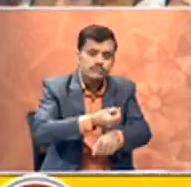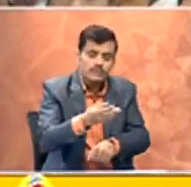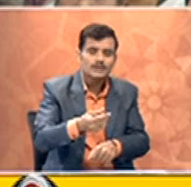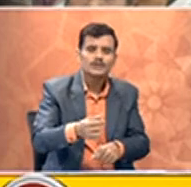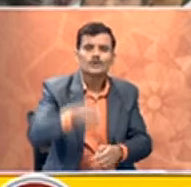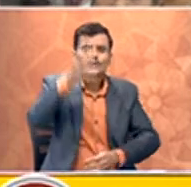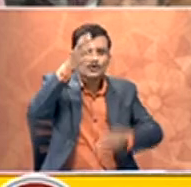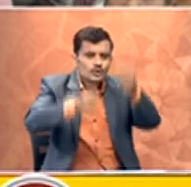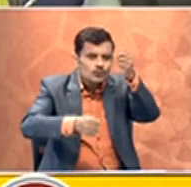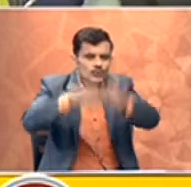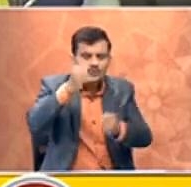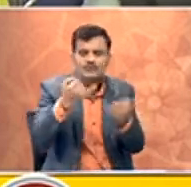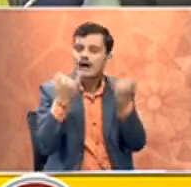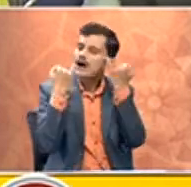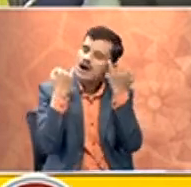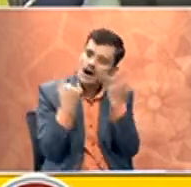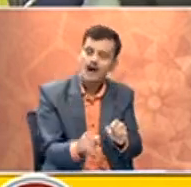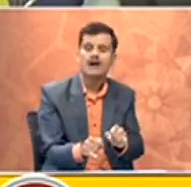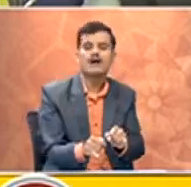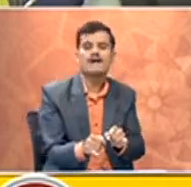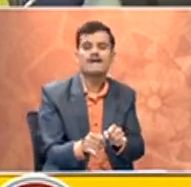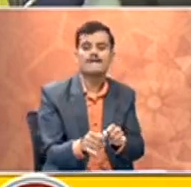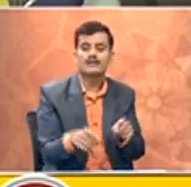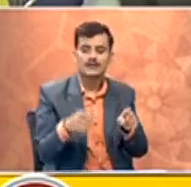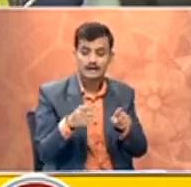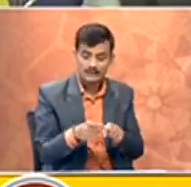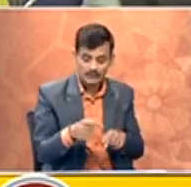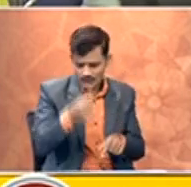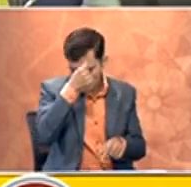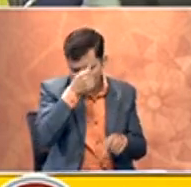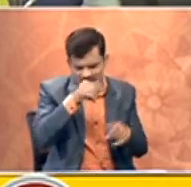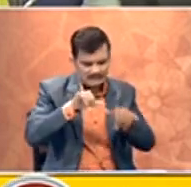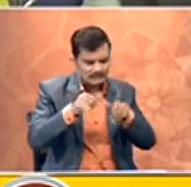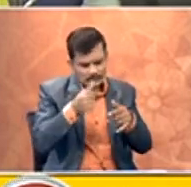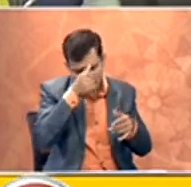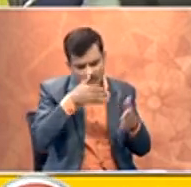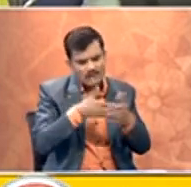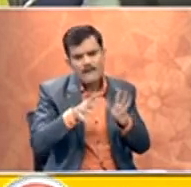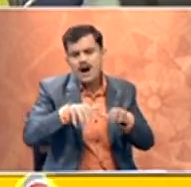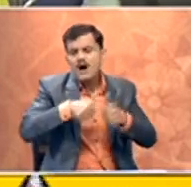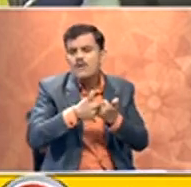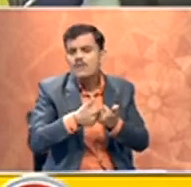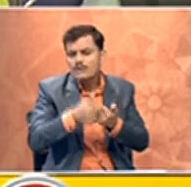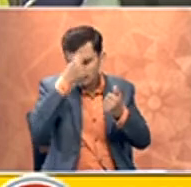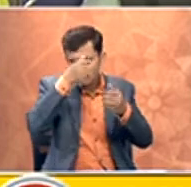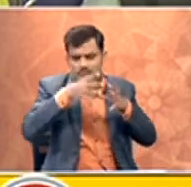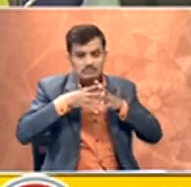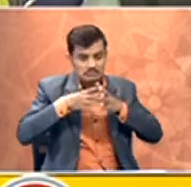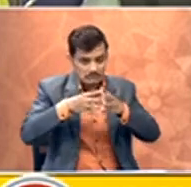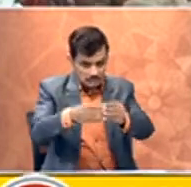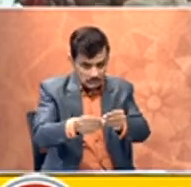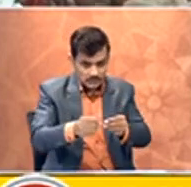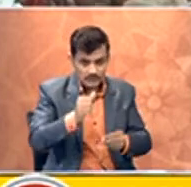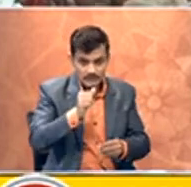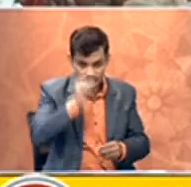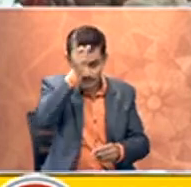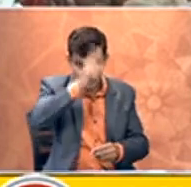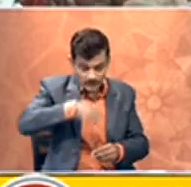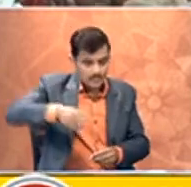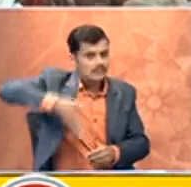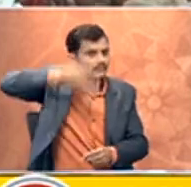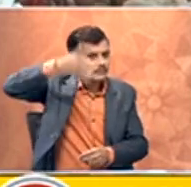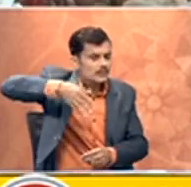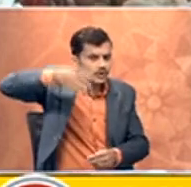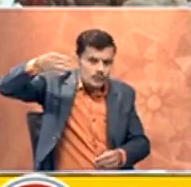भी खराब हो जाता था। इस समस्या को दूर करने के लिए भारतीय रेलवे ने एक